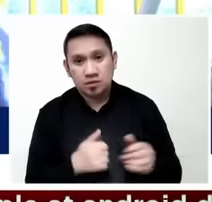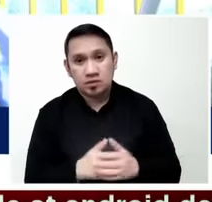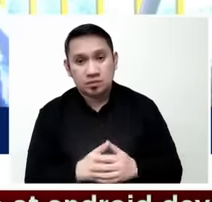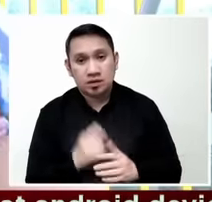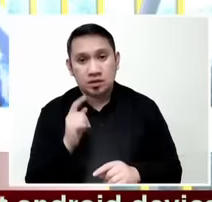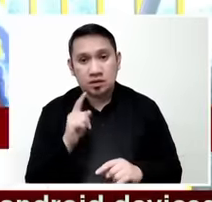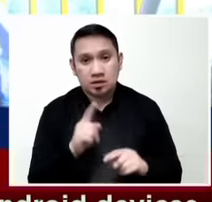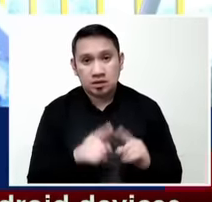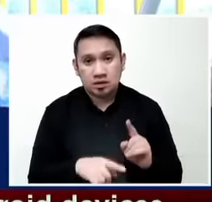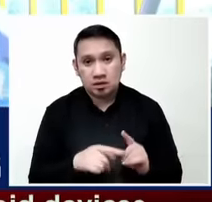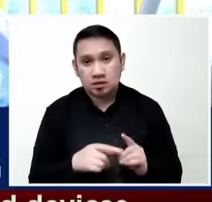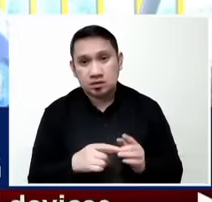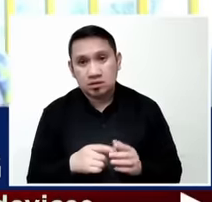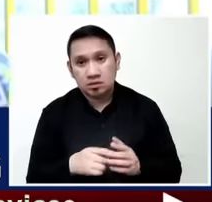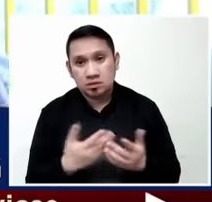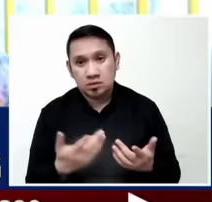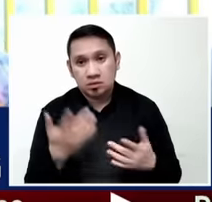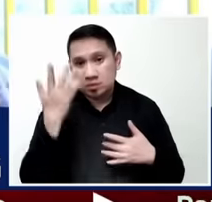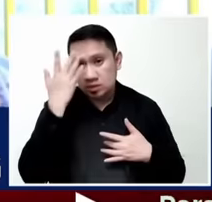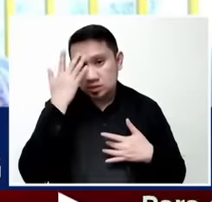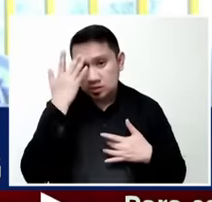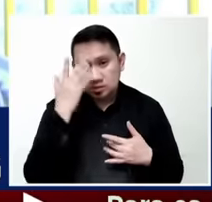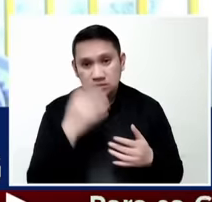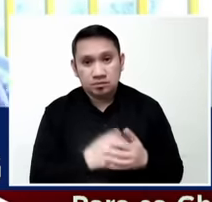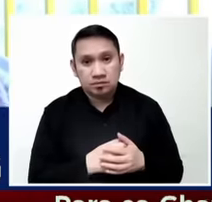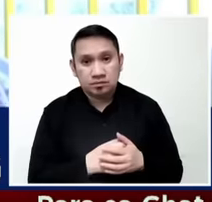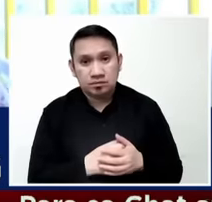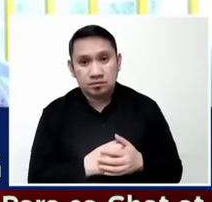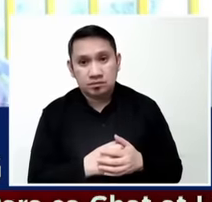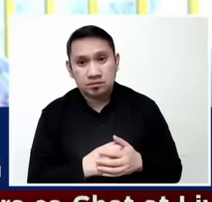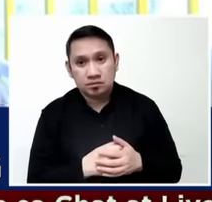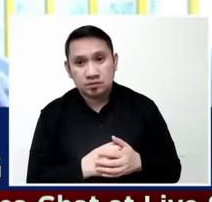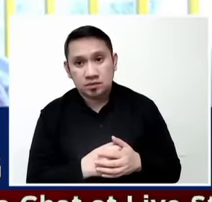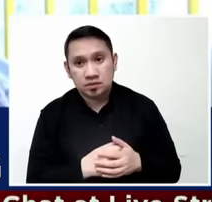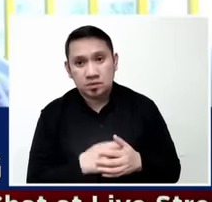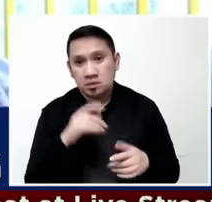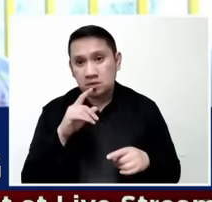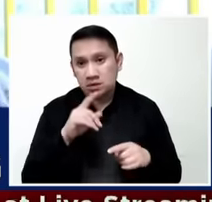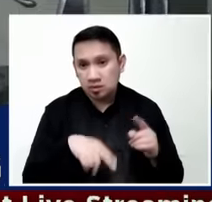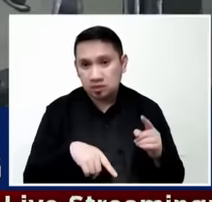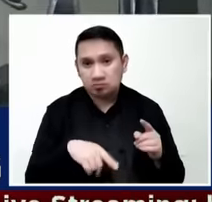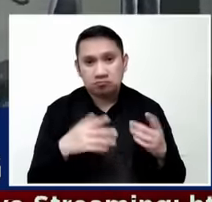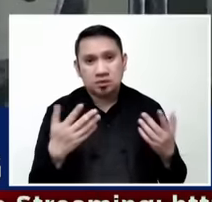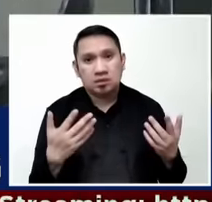yung sakit, di ba? Kasi pag may edad ka na, hindi ka na pwede masyadong...